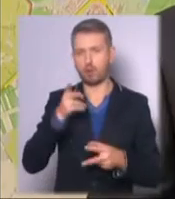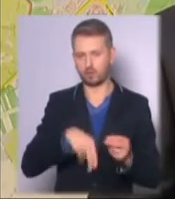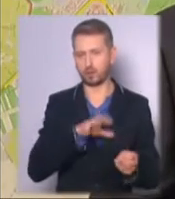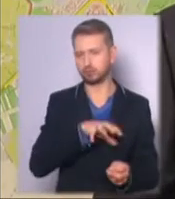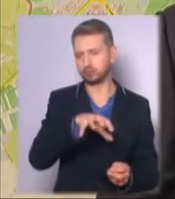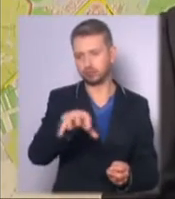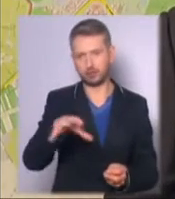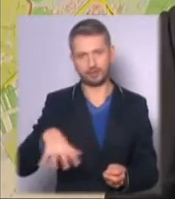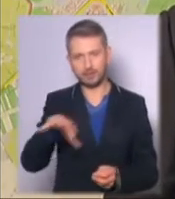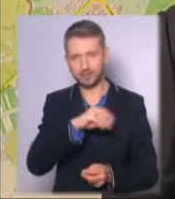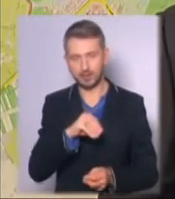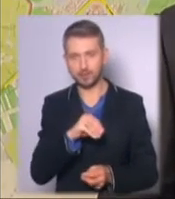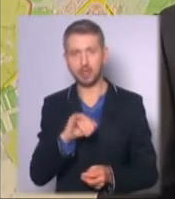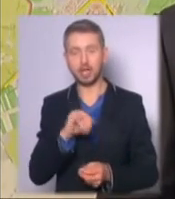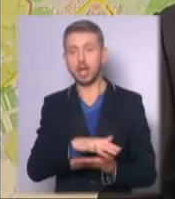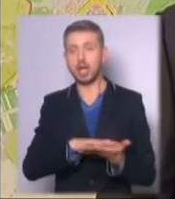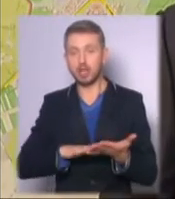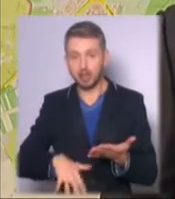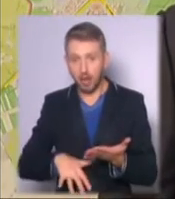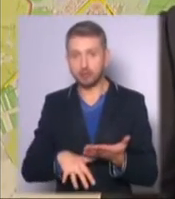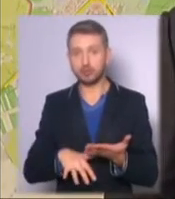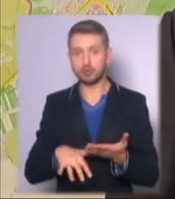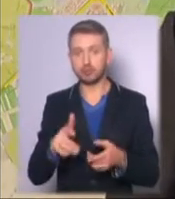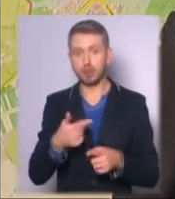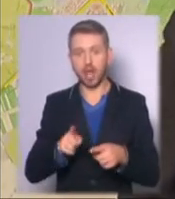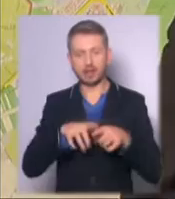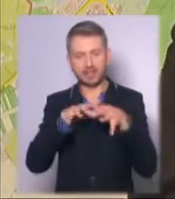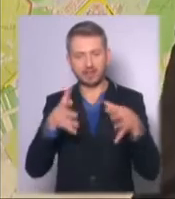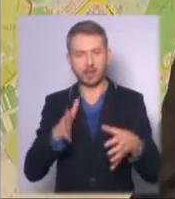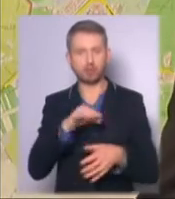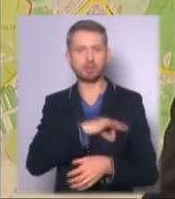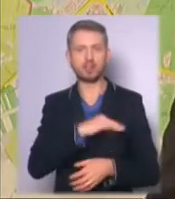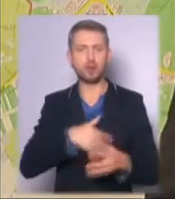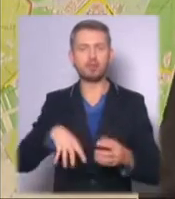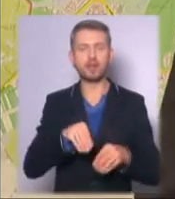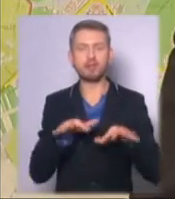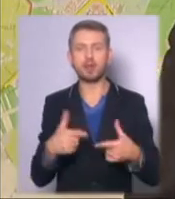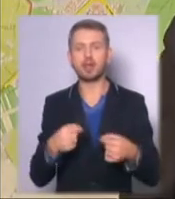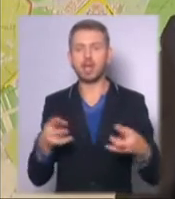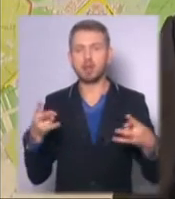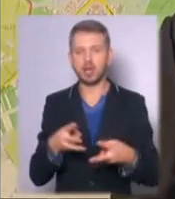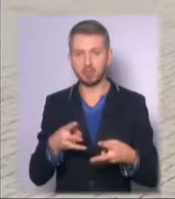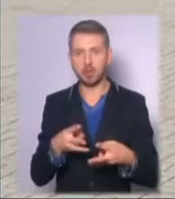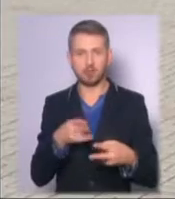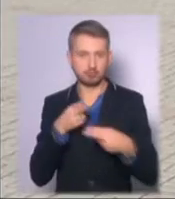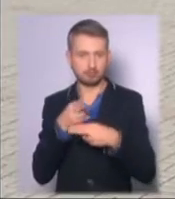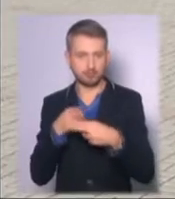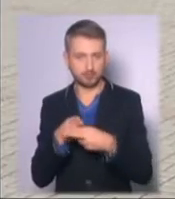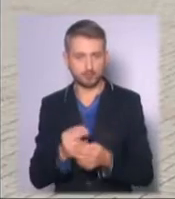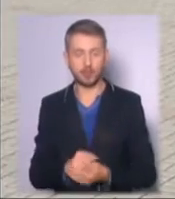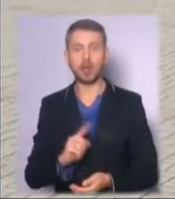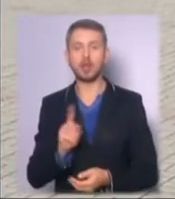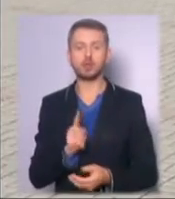встановимо їх всі. І далі ми цей алгоритм, ці сфери будемо використовувати у всіх містах, де буде необхідне фізичне обмеження. Для того,